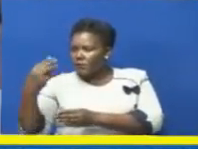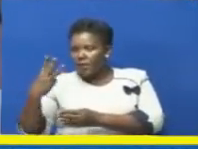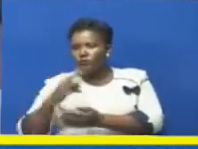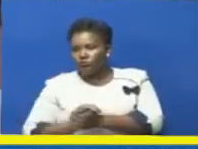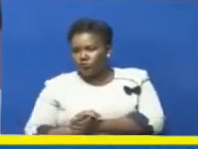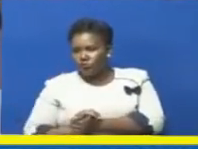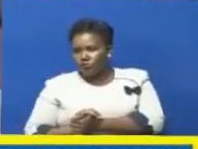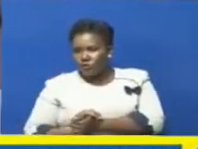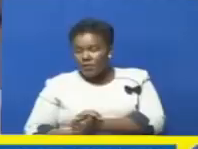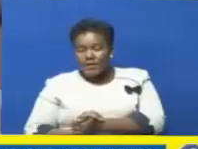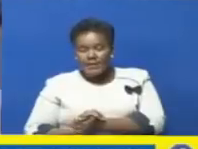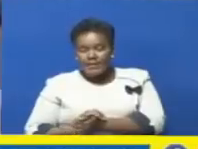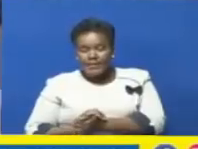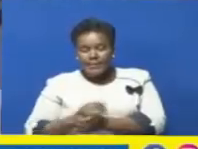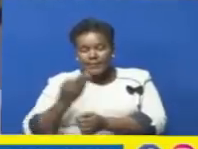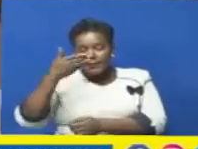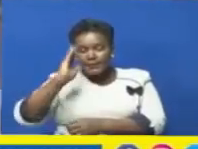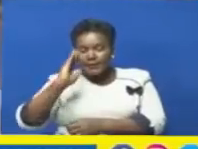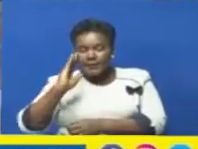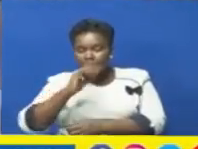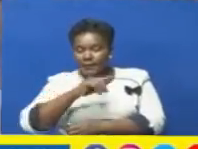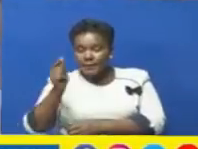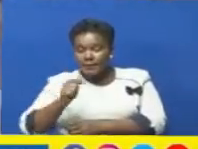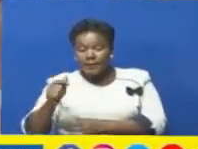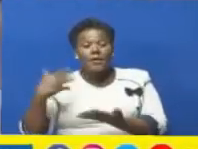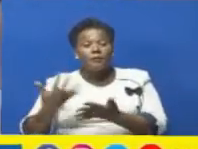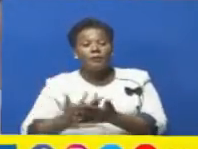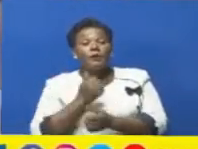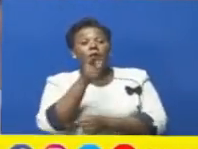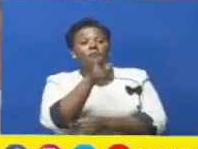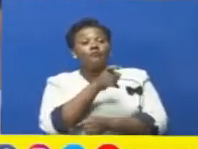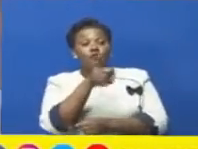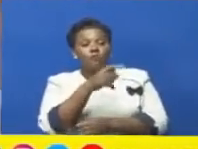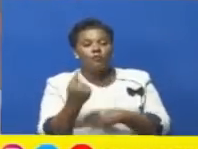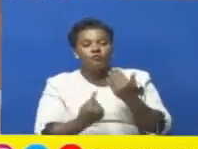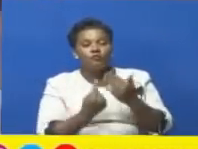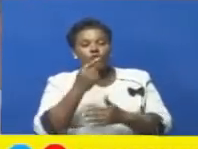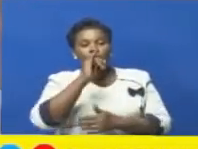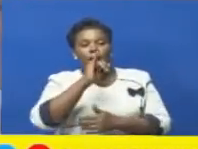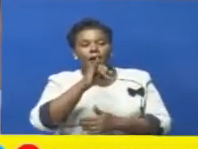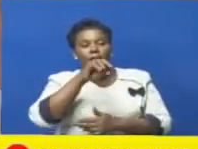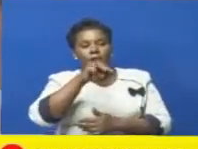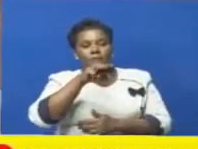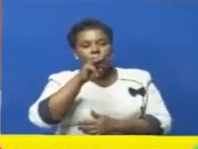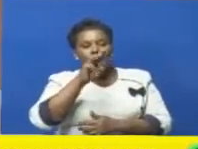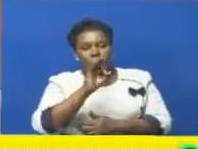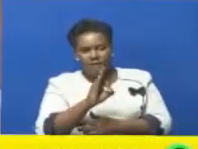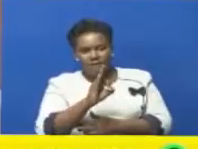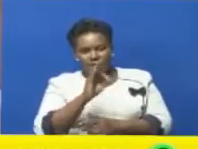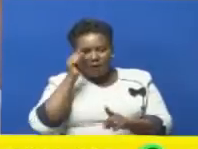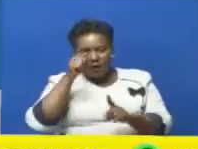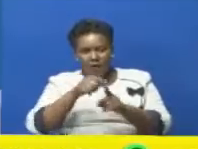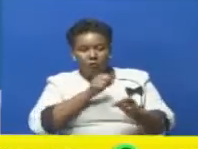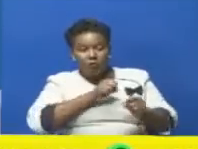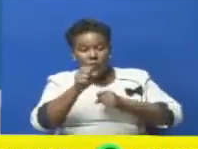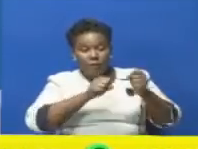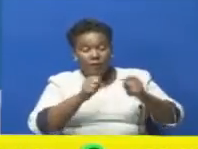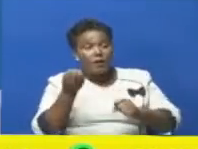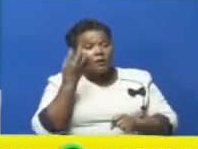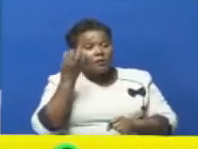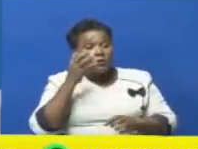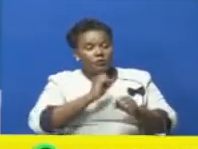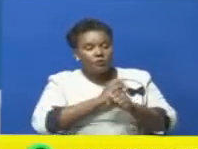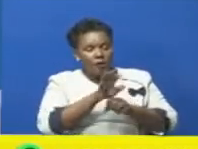IMF kwa serikali ya Tanzania ili kukabiliana na athari za uviko 19. Edgar Kilabo, TBC. Mkurugenzi